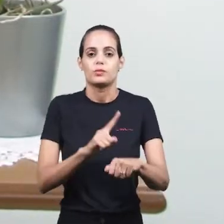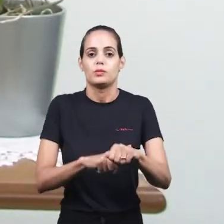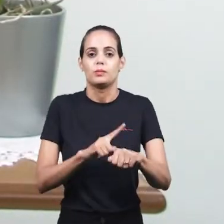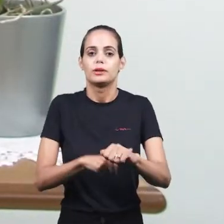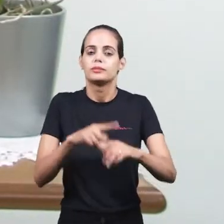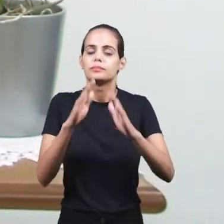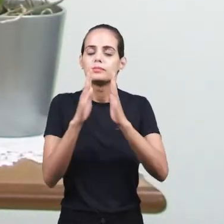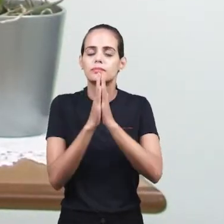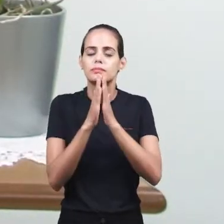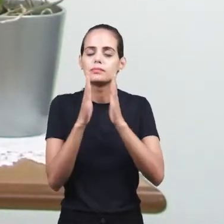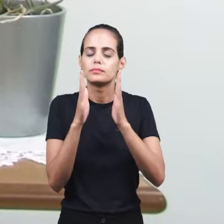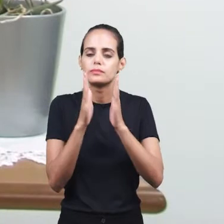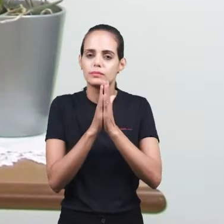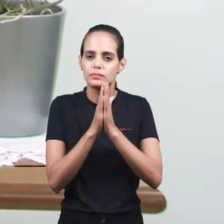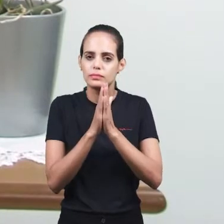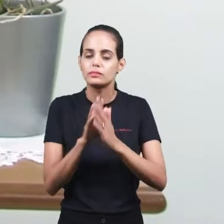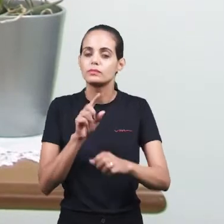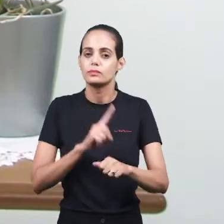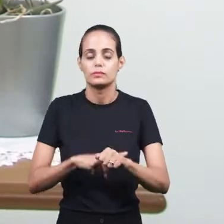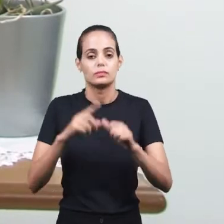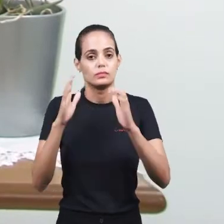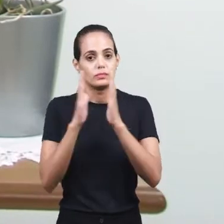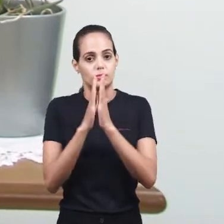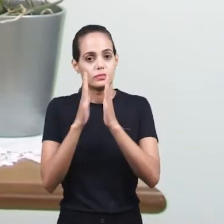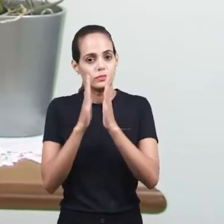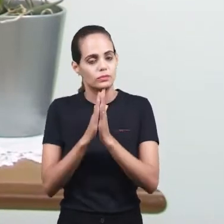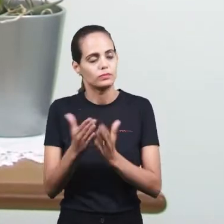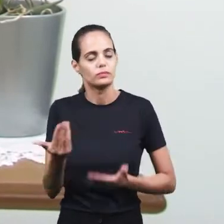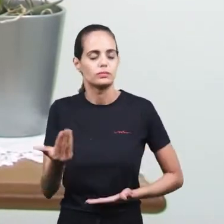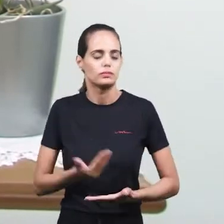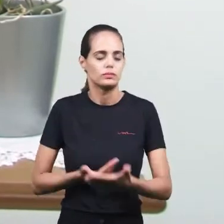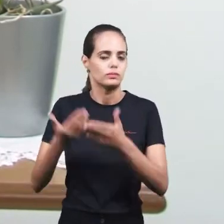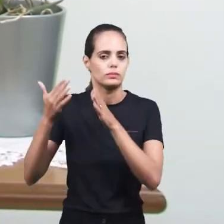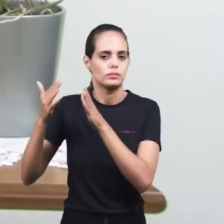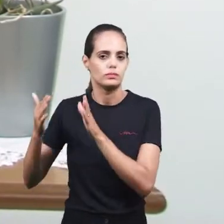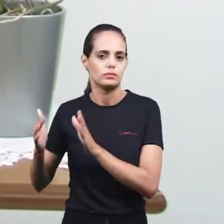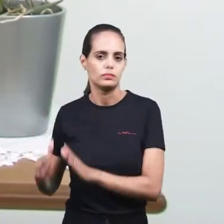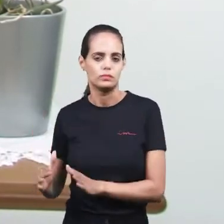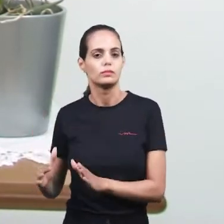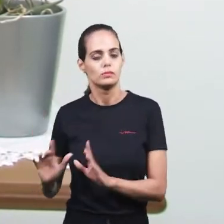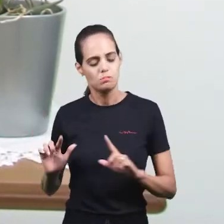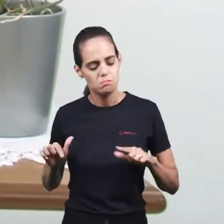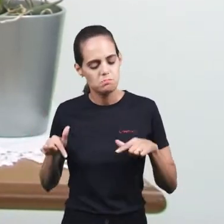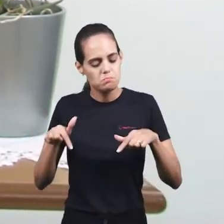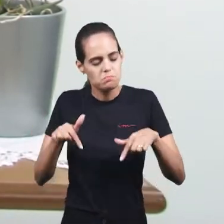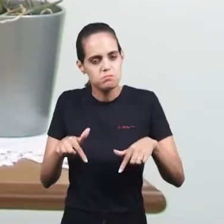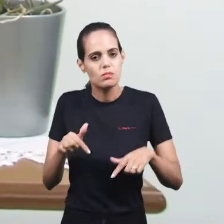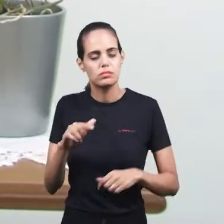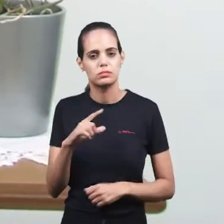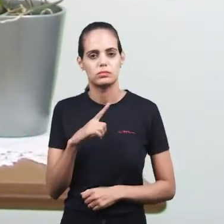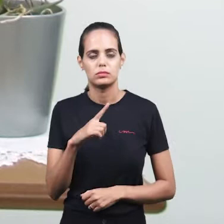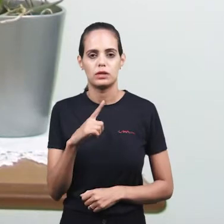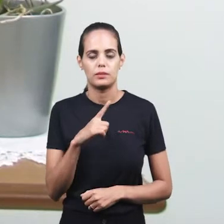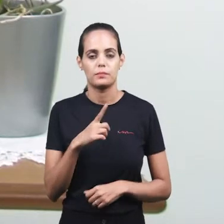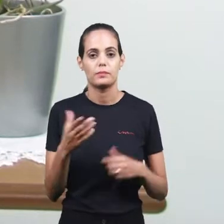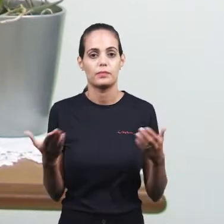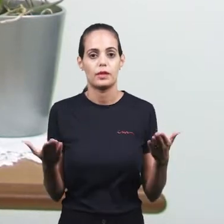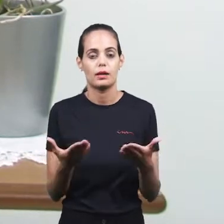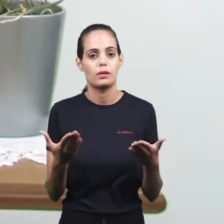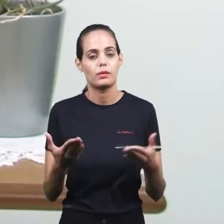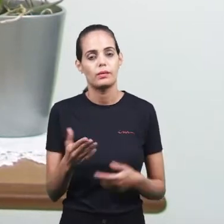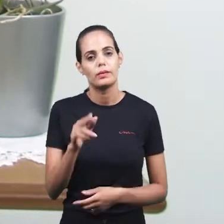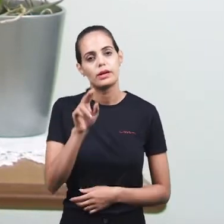Иисуса всем вам, Господь да благословит вас. А теперь мы подошли к чудесному моменту, это момент молитвы.